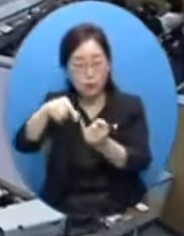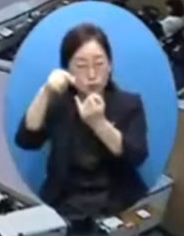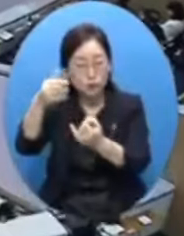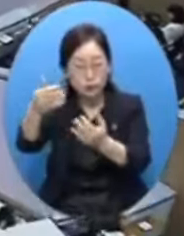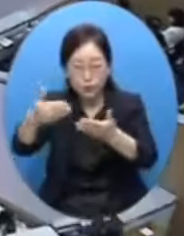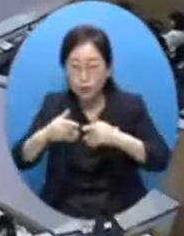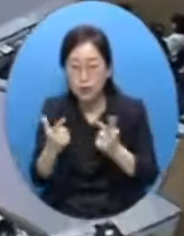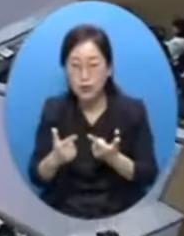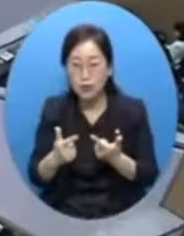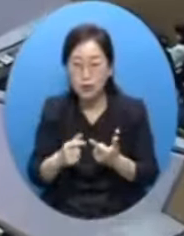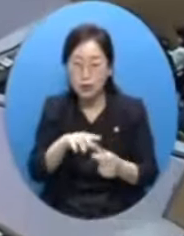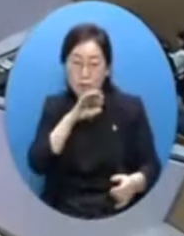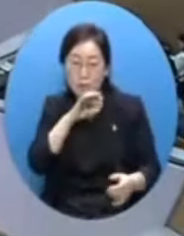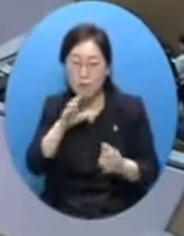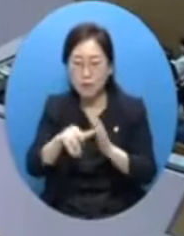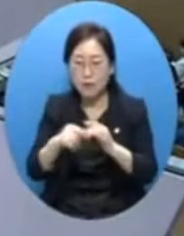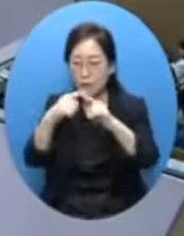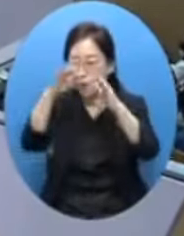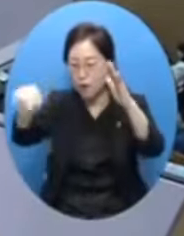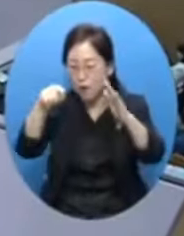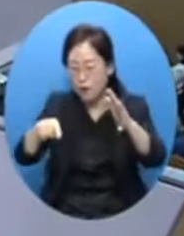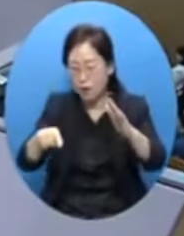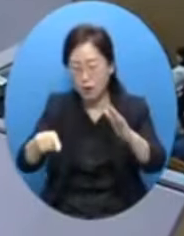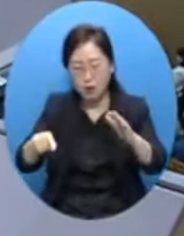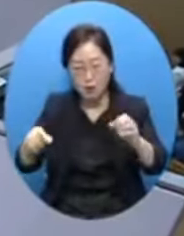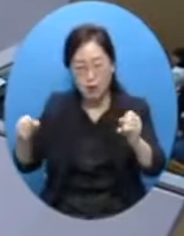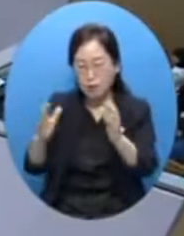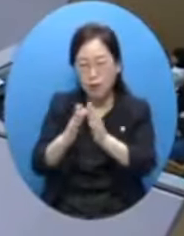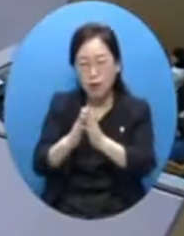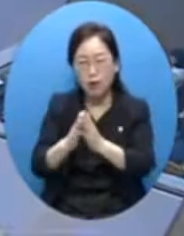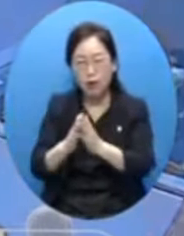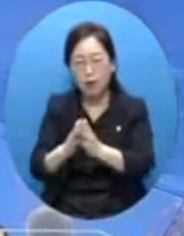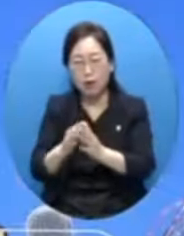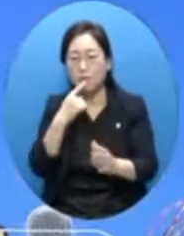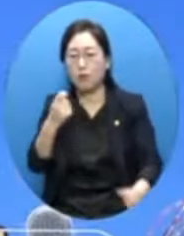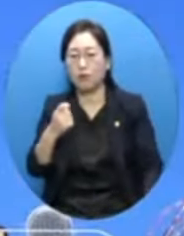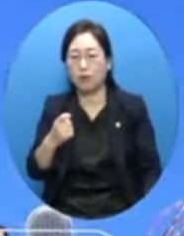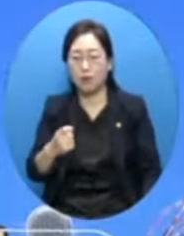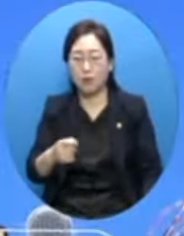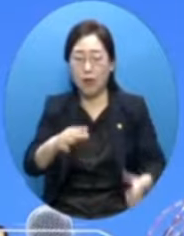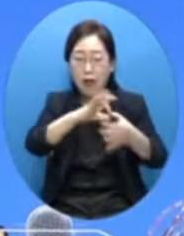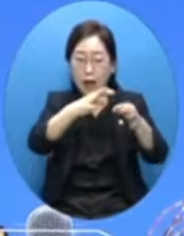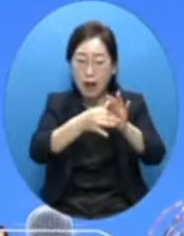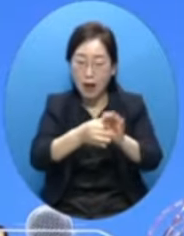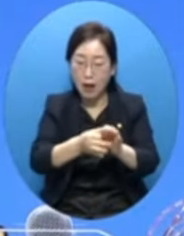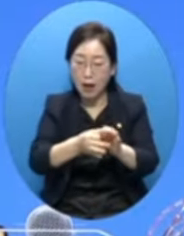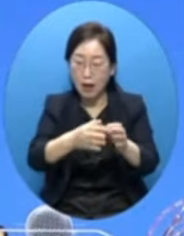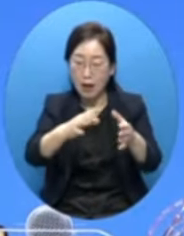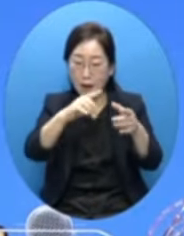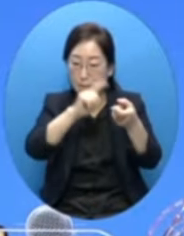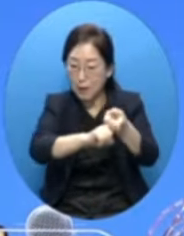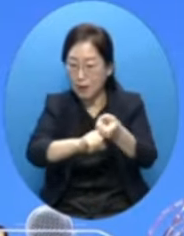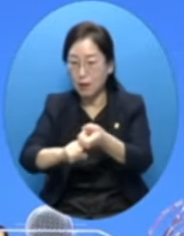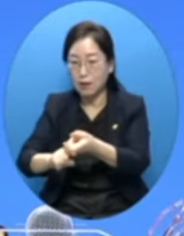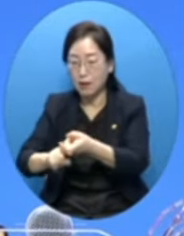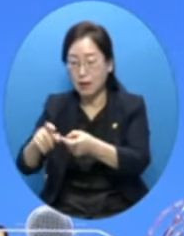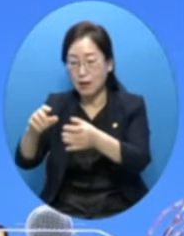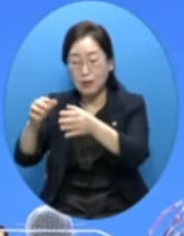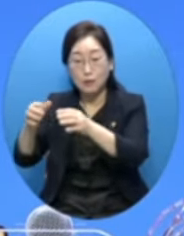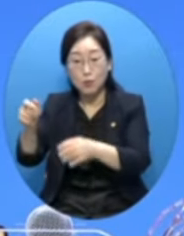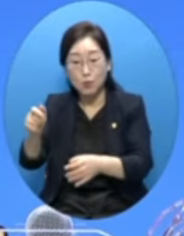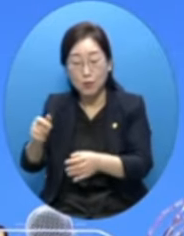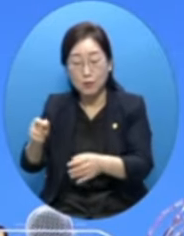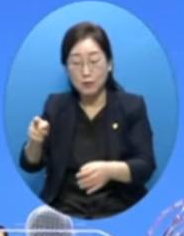교회가 분열되기 직전에 이르게 됐습니다. 왜냐하면 교회 내 헬라파의 소수가 있고 히브리파 다수가 있었는데